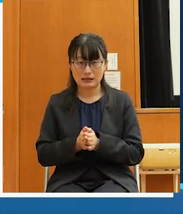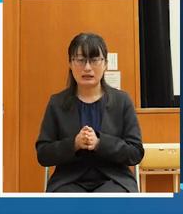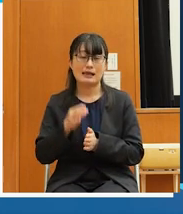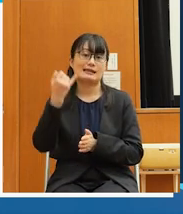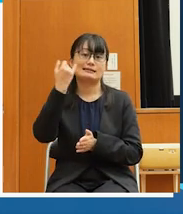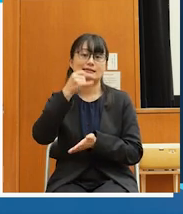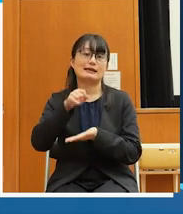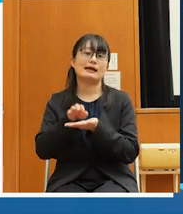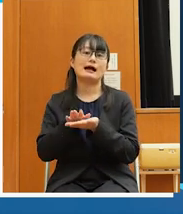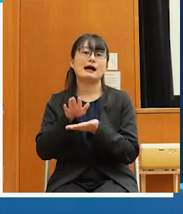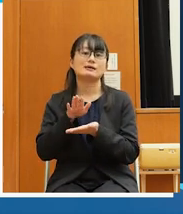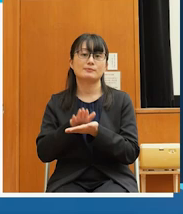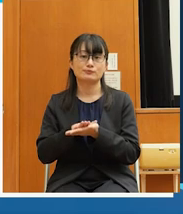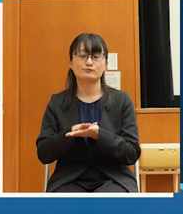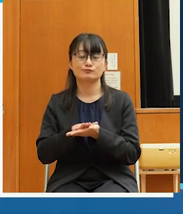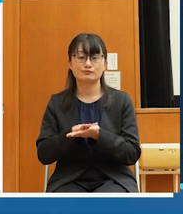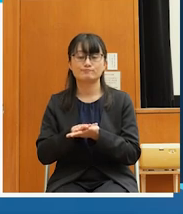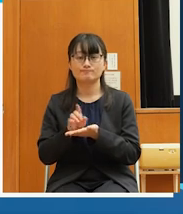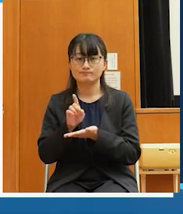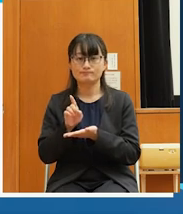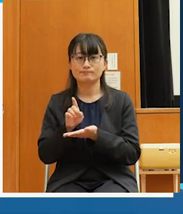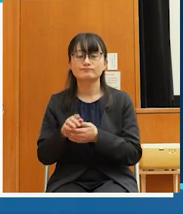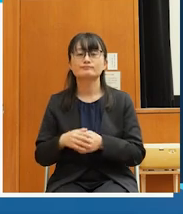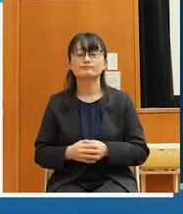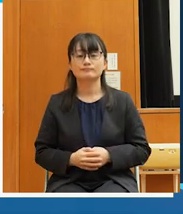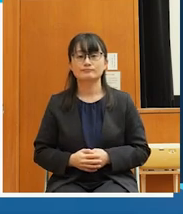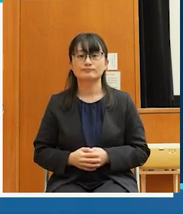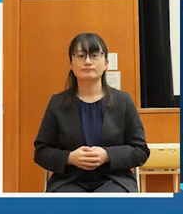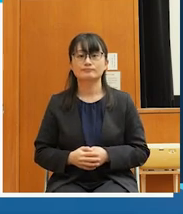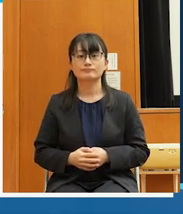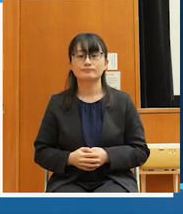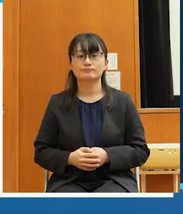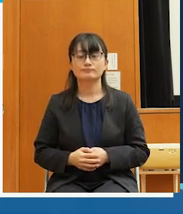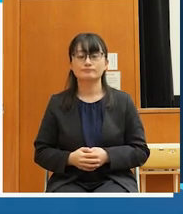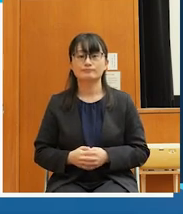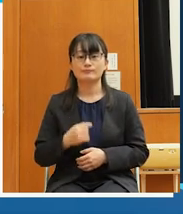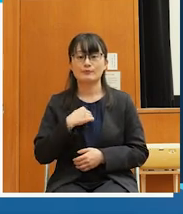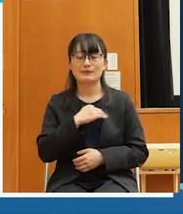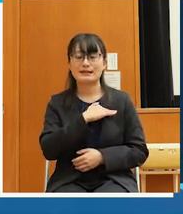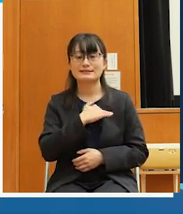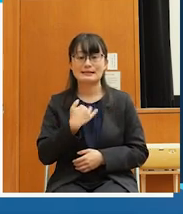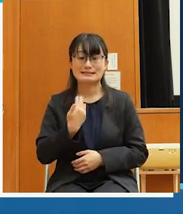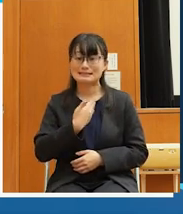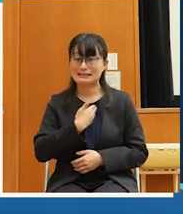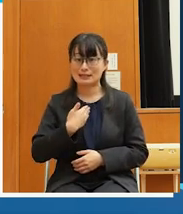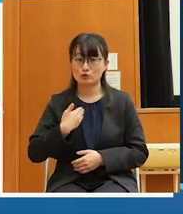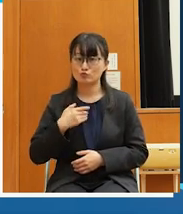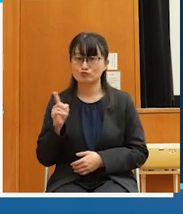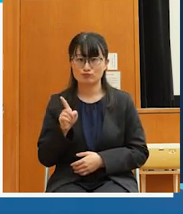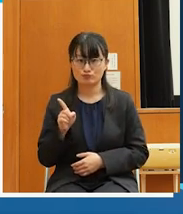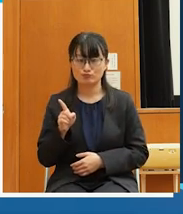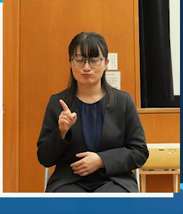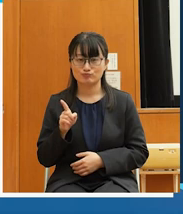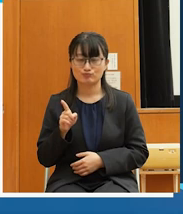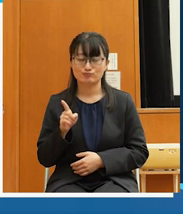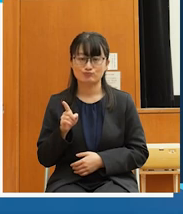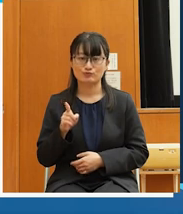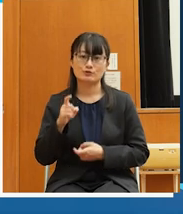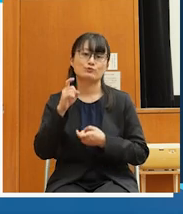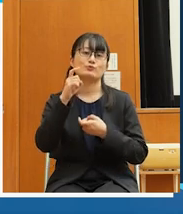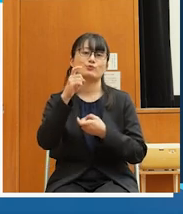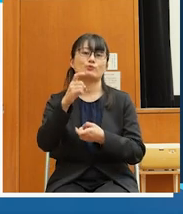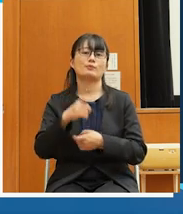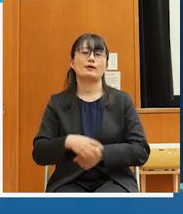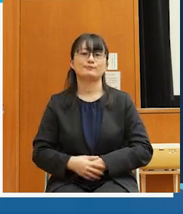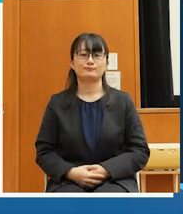からの意見も含めてですねあるのはあ私たちにできることは何でしょうかということなんですね